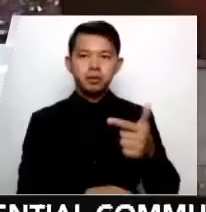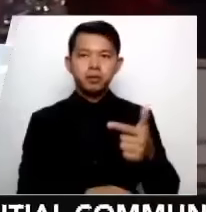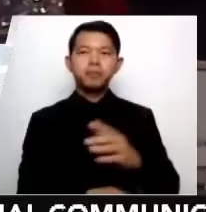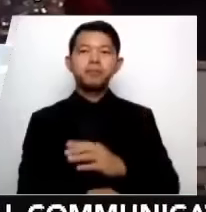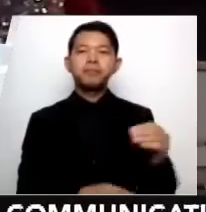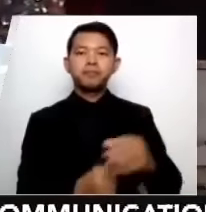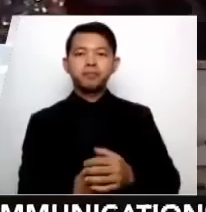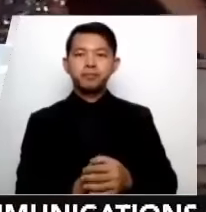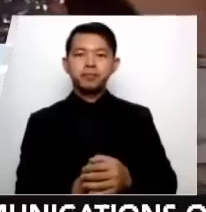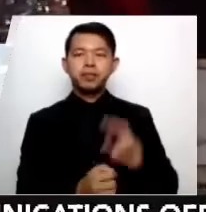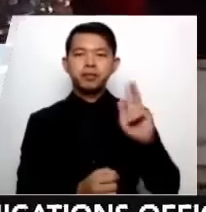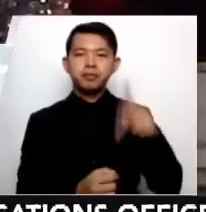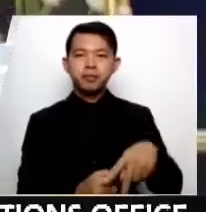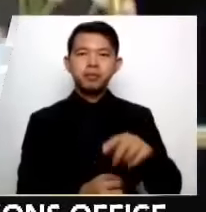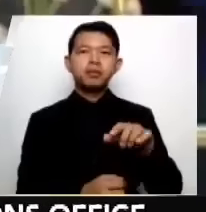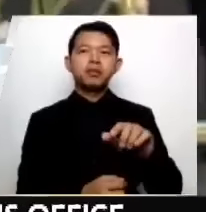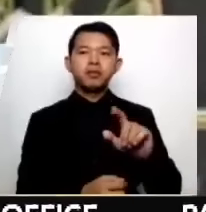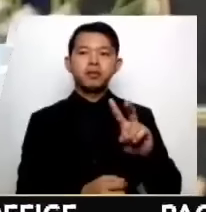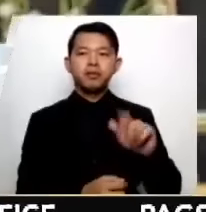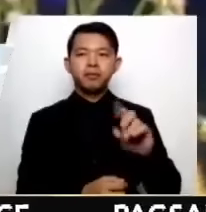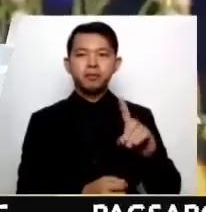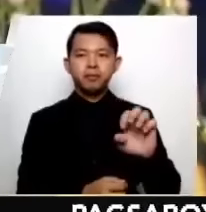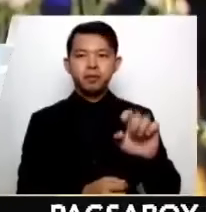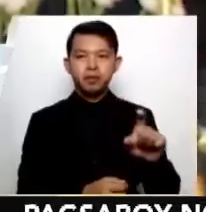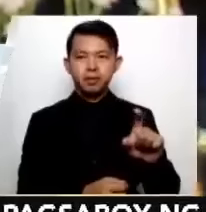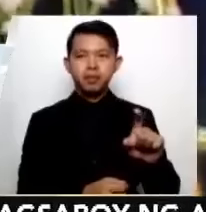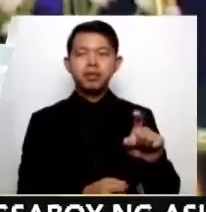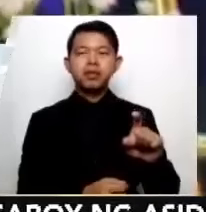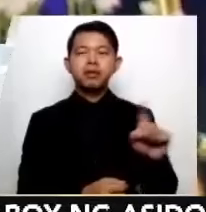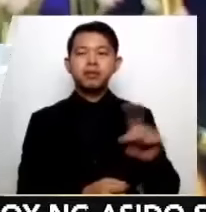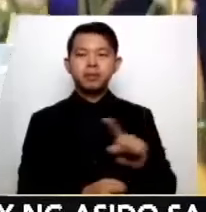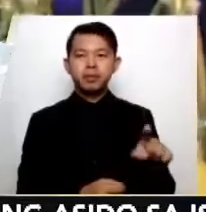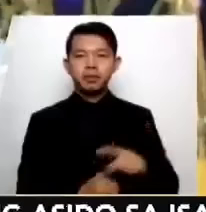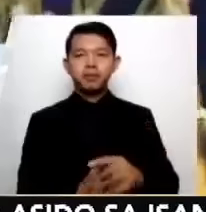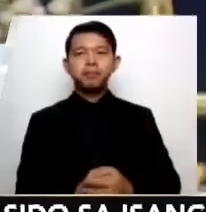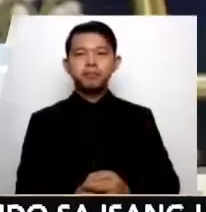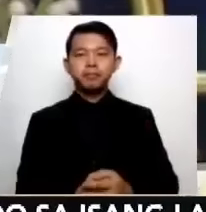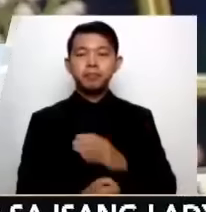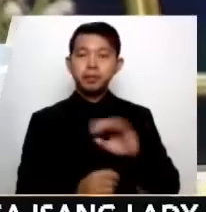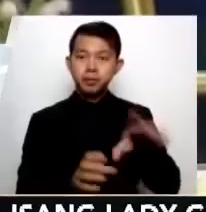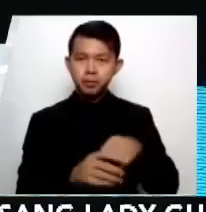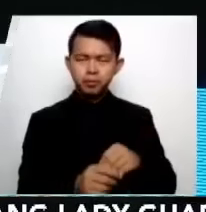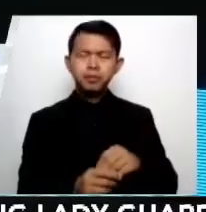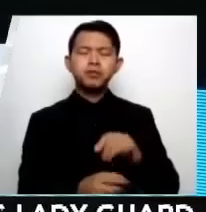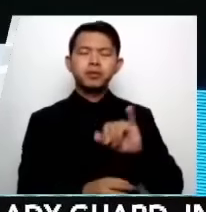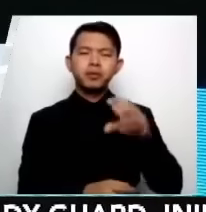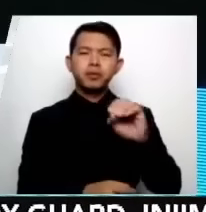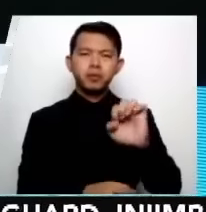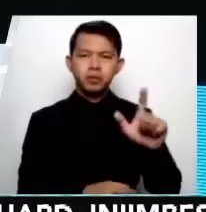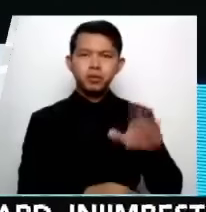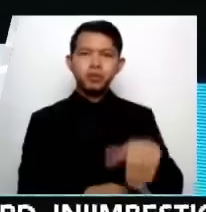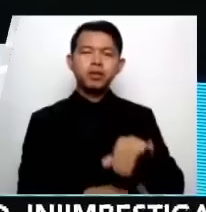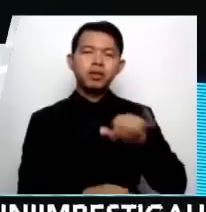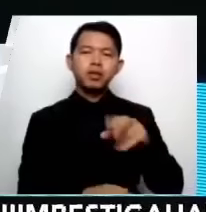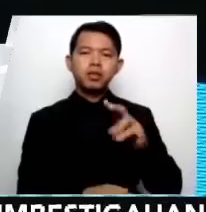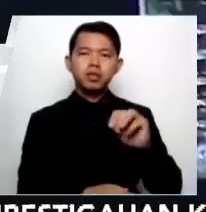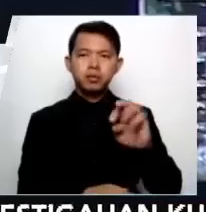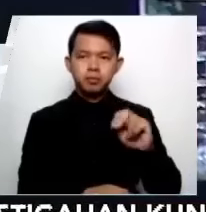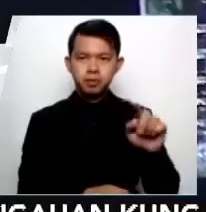Gozon Valdez. Dumalo rin ang Chairman ng GMA Executive Committee na si Joel Marcelo G. Jimenez at iba pang